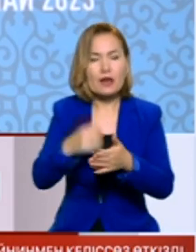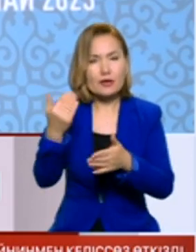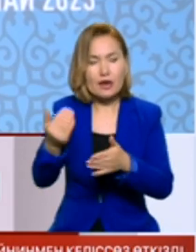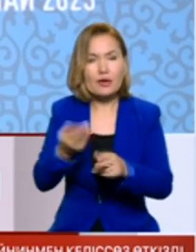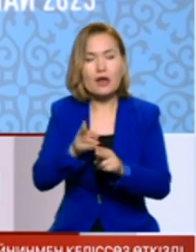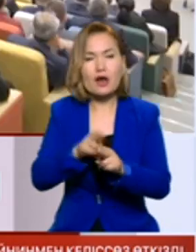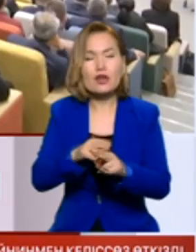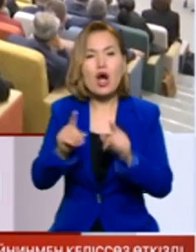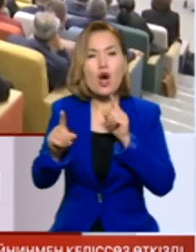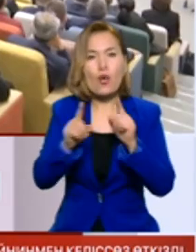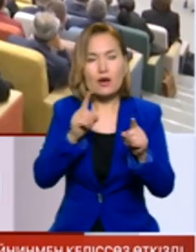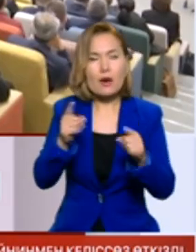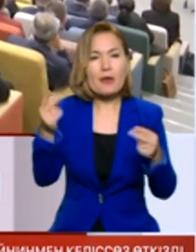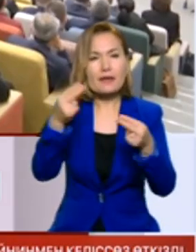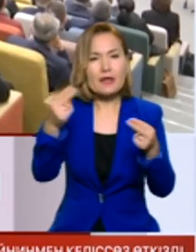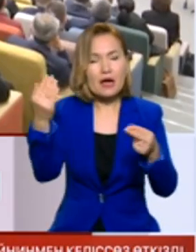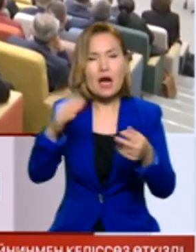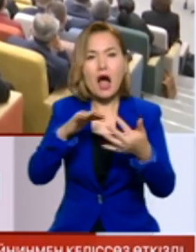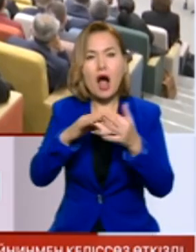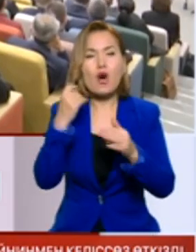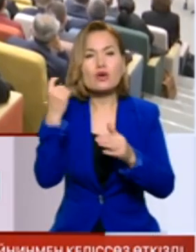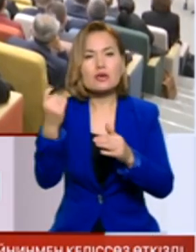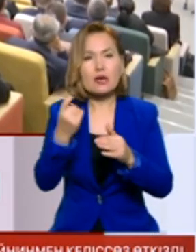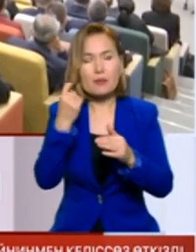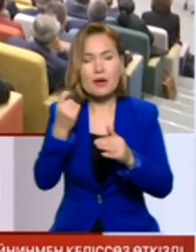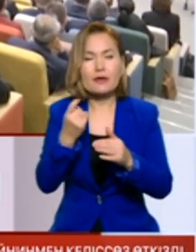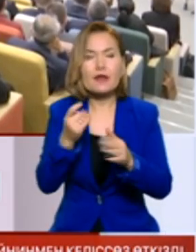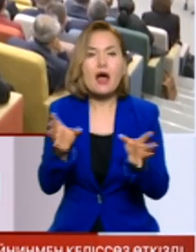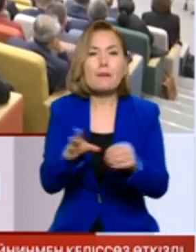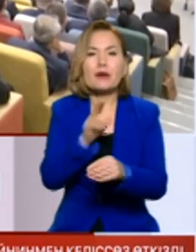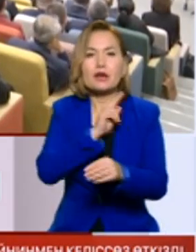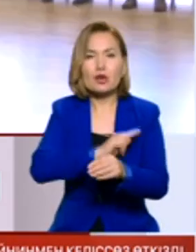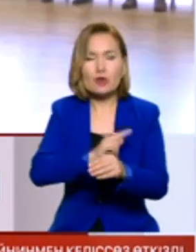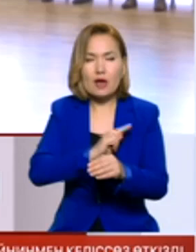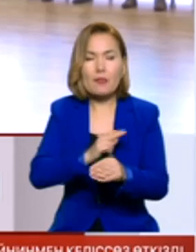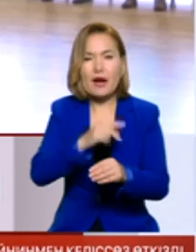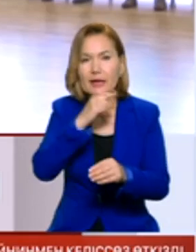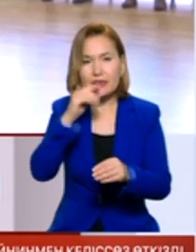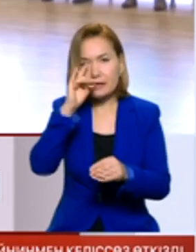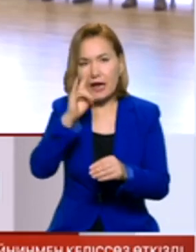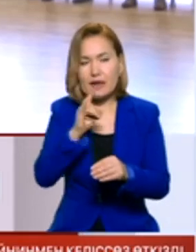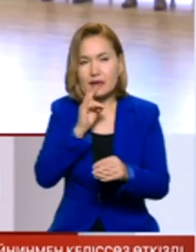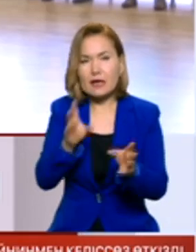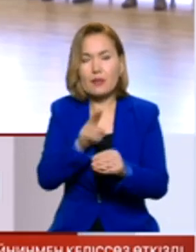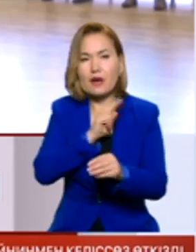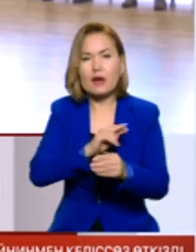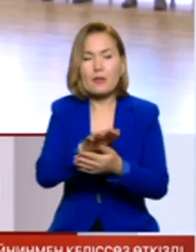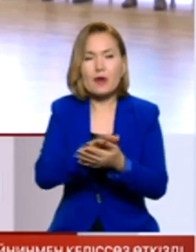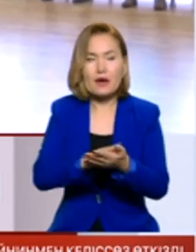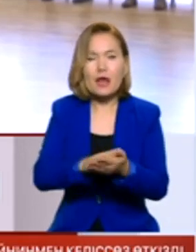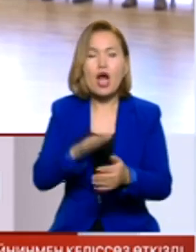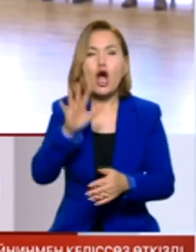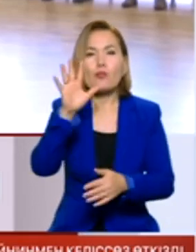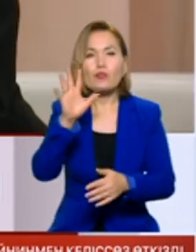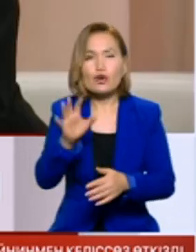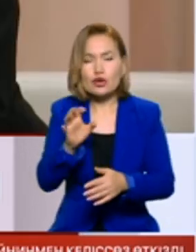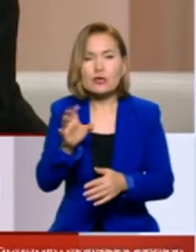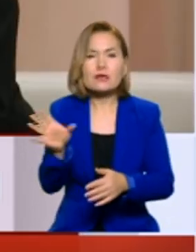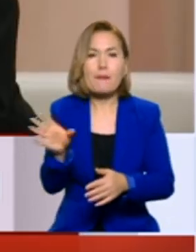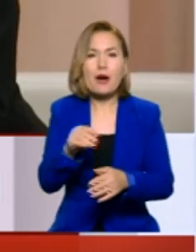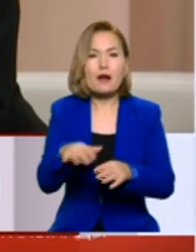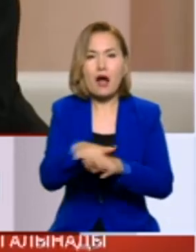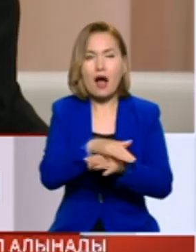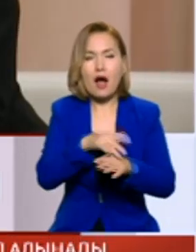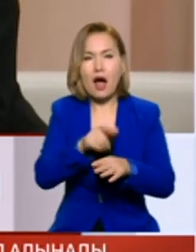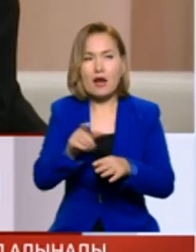кезекті форумның тақырыбы осы ауыл шаруашылығындағы әріптестікке арналады. Форумға барлығы 500-ден аса адам қатысып